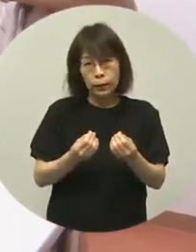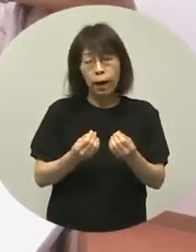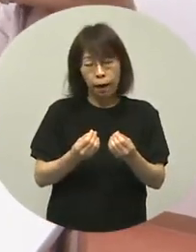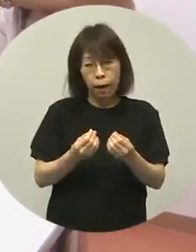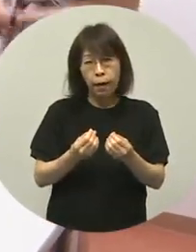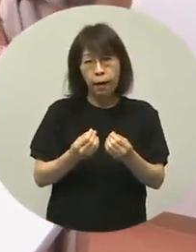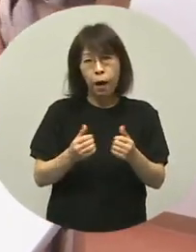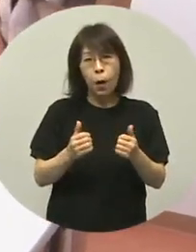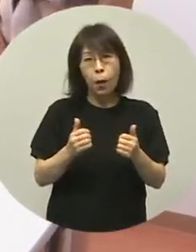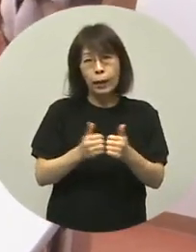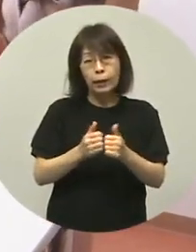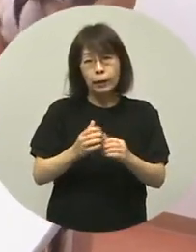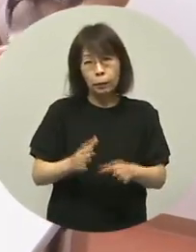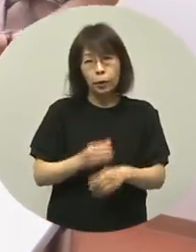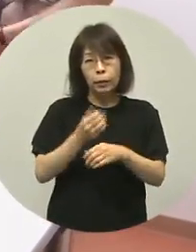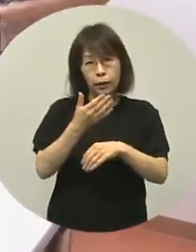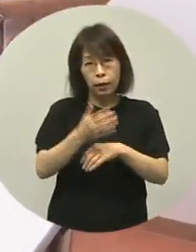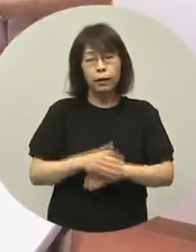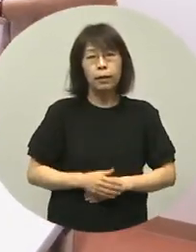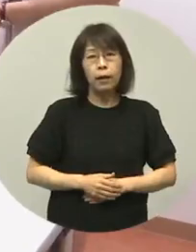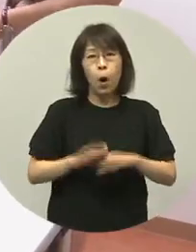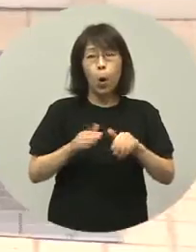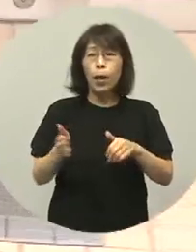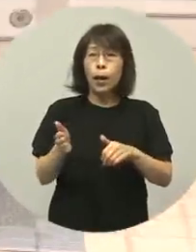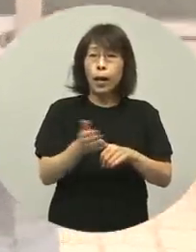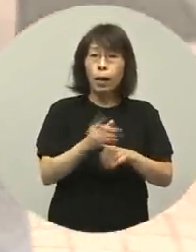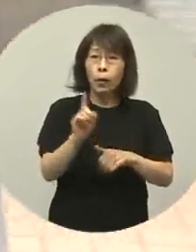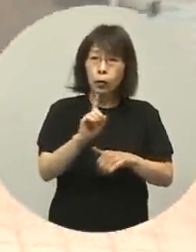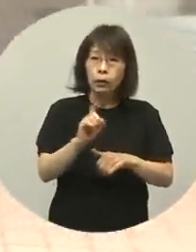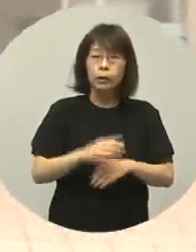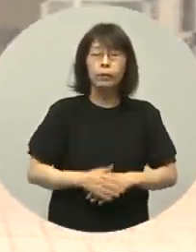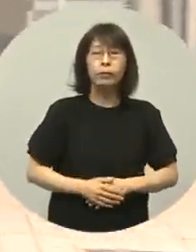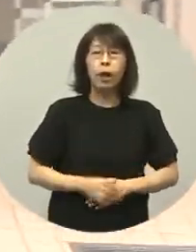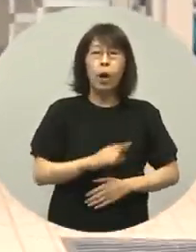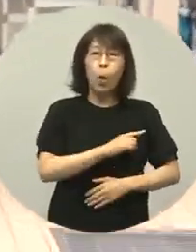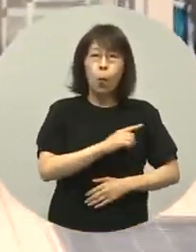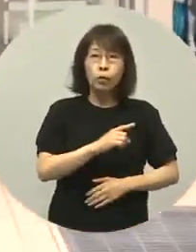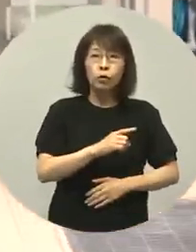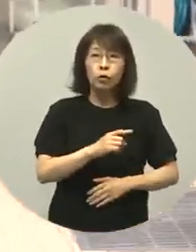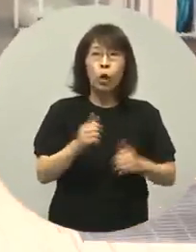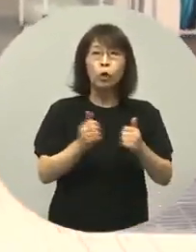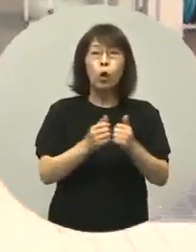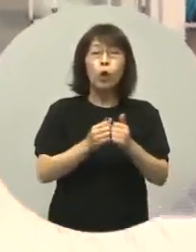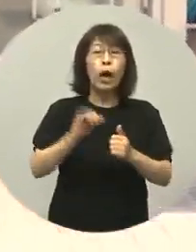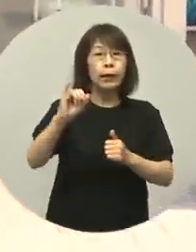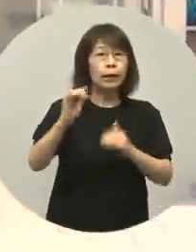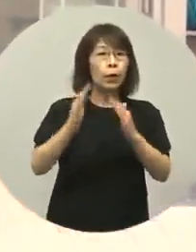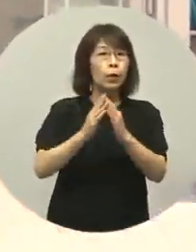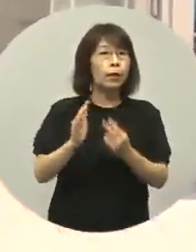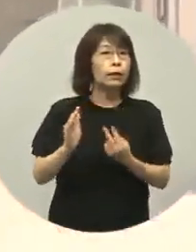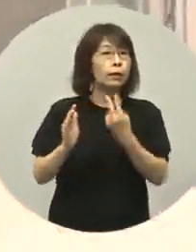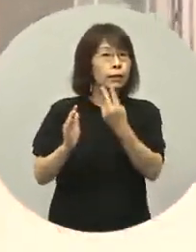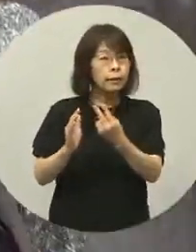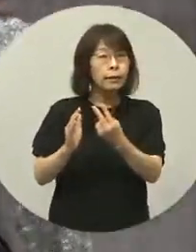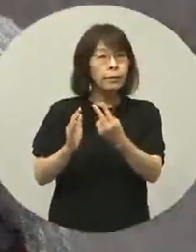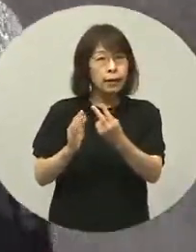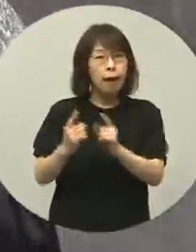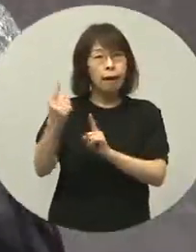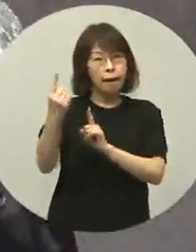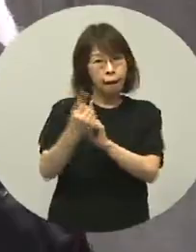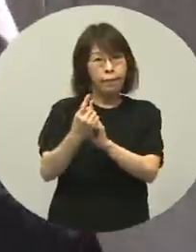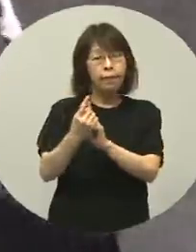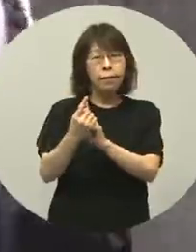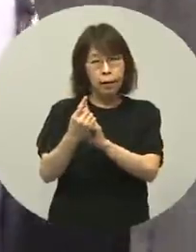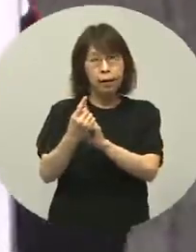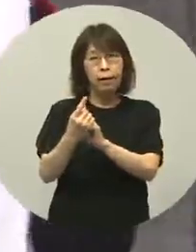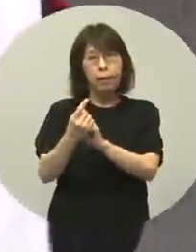とまったんですね、はいはい、これからこの後はどうされるんですか。 まずはですね、ご相談者の方のご自宅に行ってお話を直接お伺いしに今